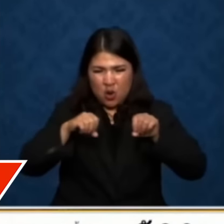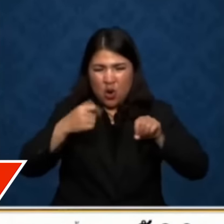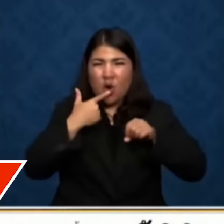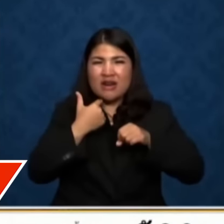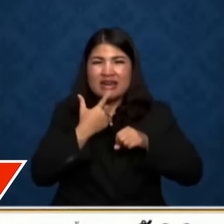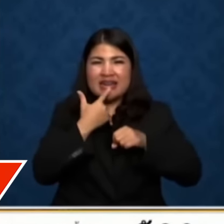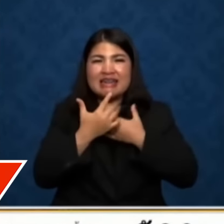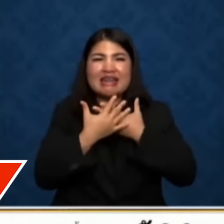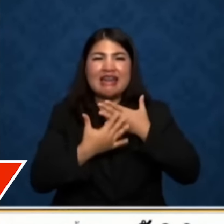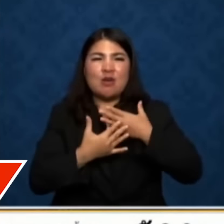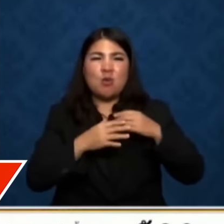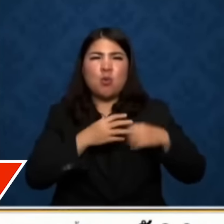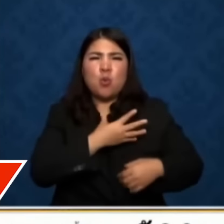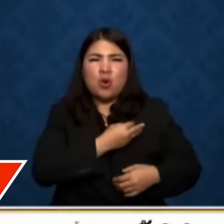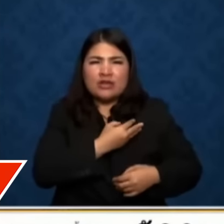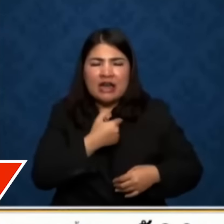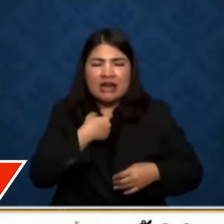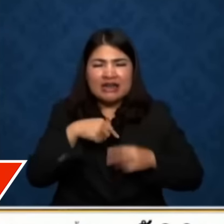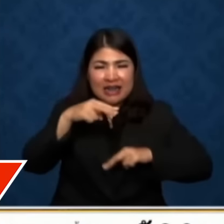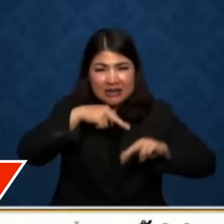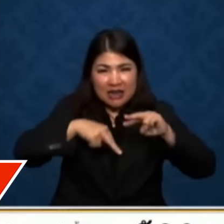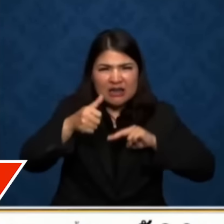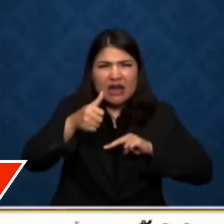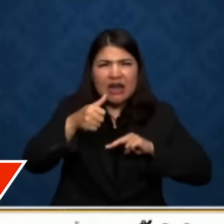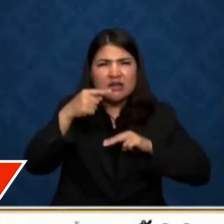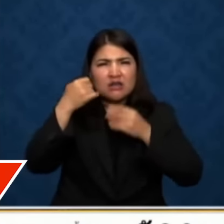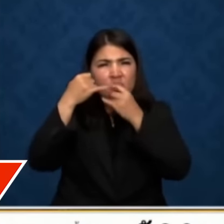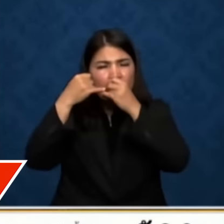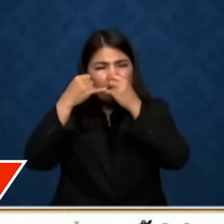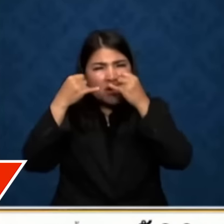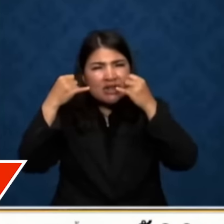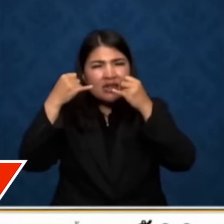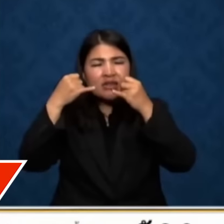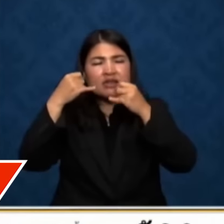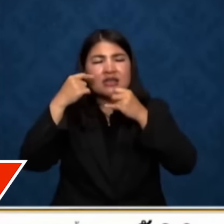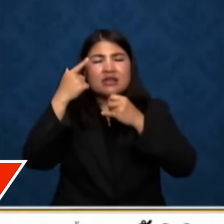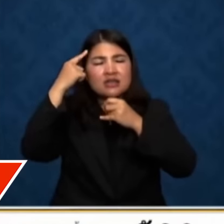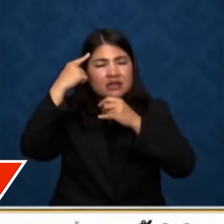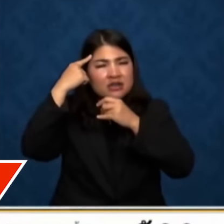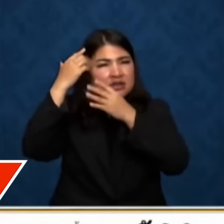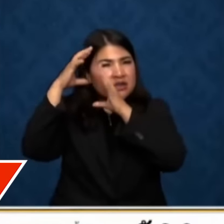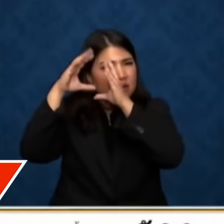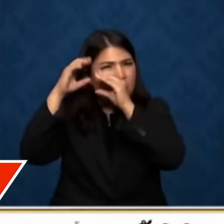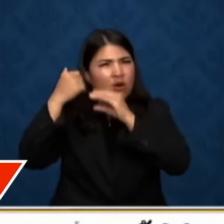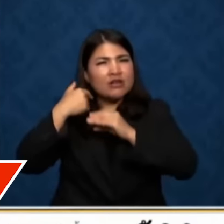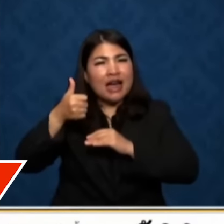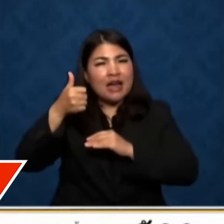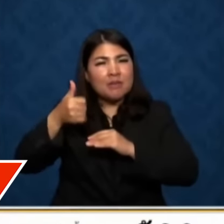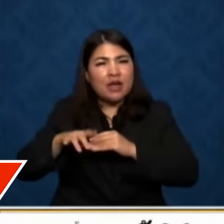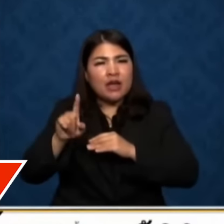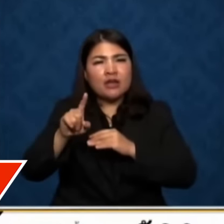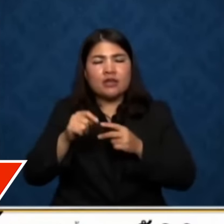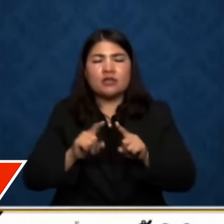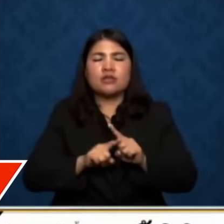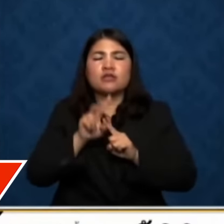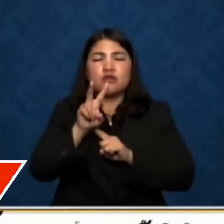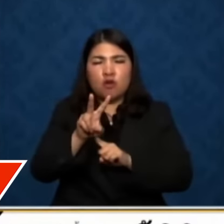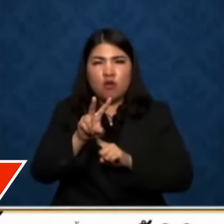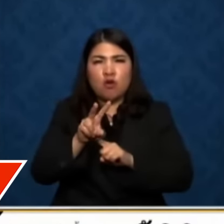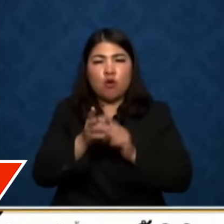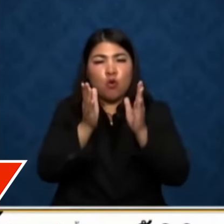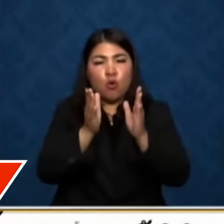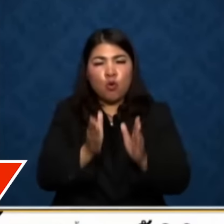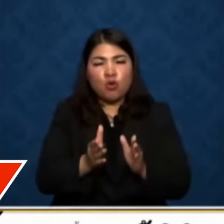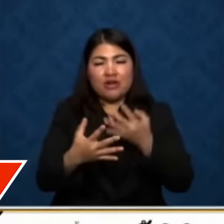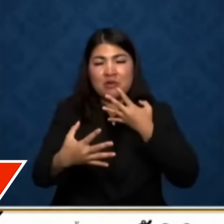ม่แล้วก็รวมถึงหลอดเลือดสมองด้วยนะครับจะได้ชี้แจงกับประชาชนกันได้อย่างทั่วหน้า2ครับผู้ต้องขังที่ป่วยทุกค